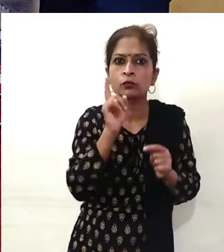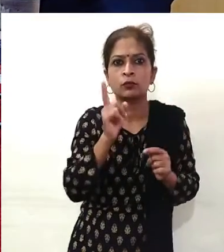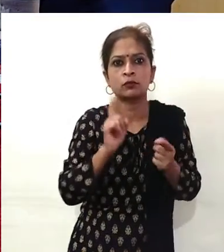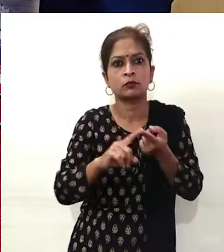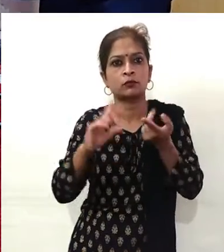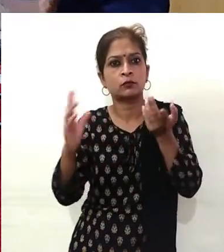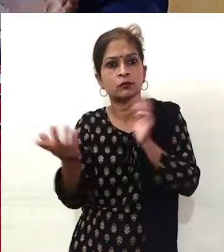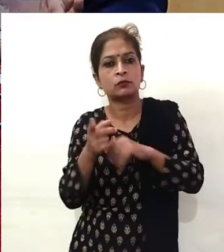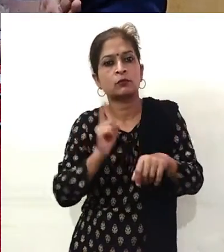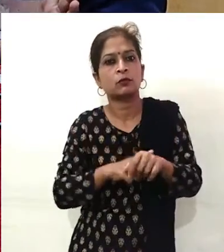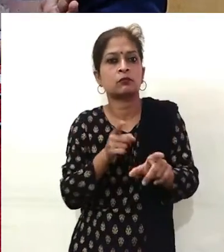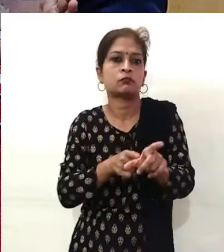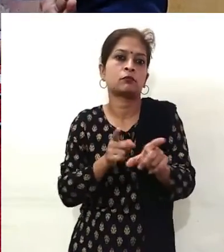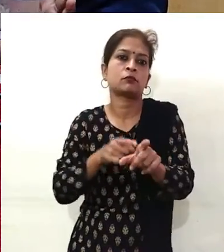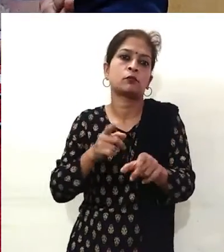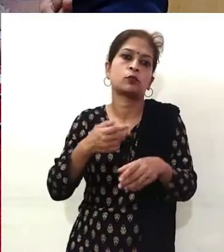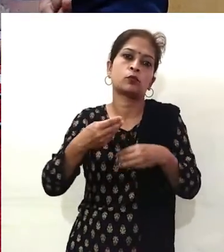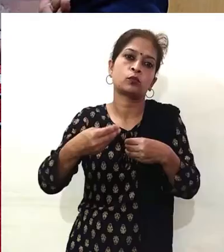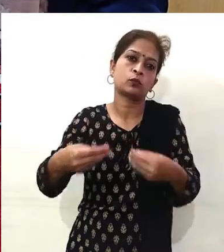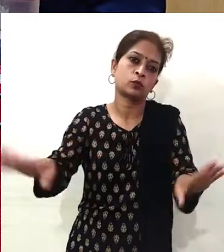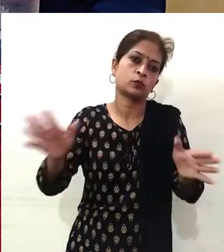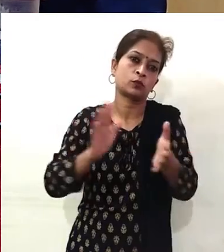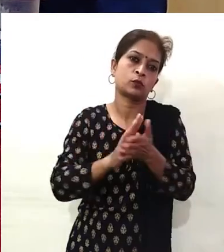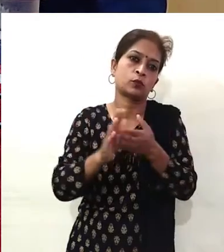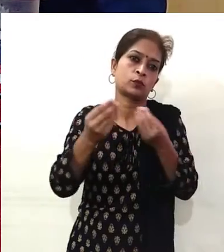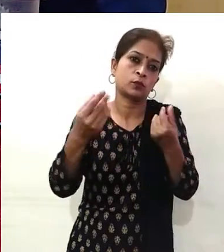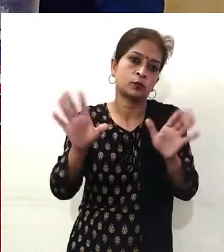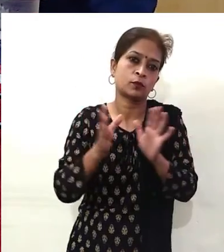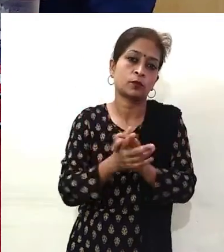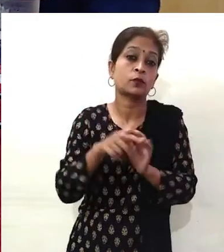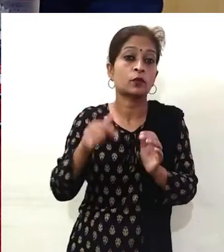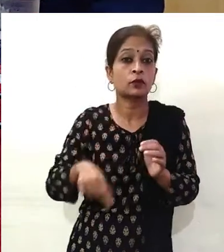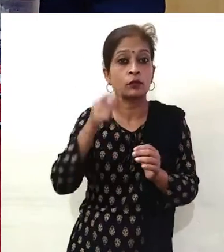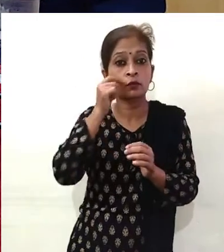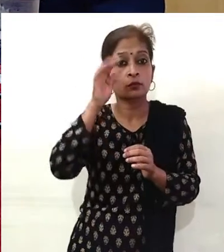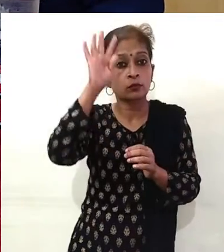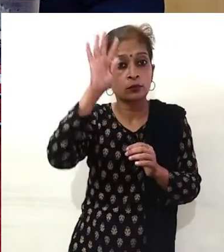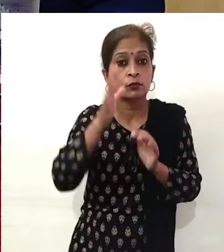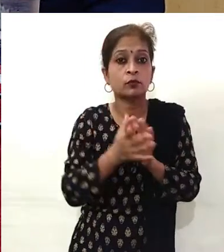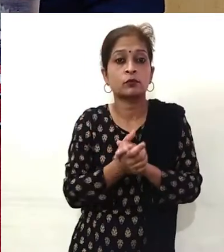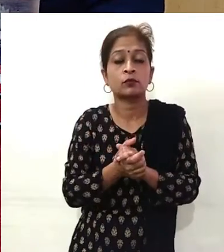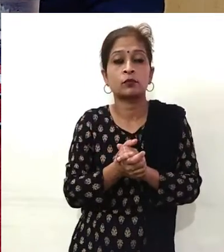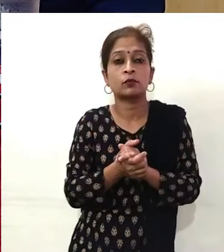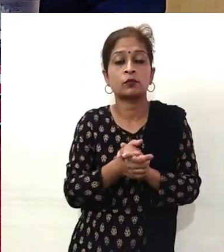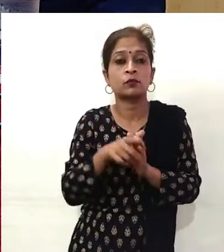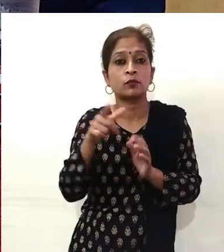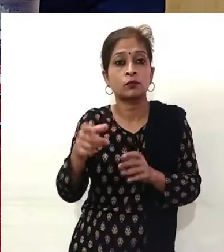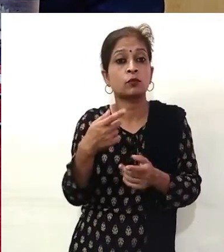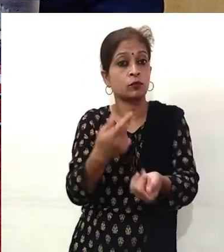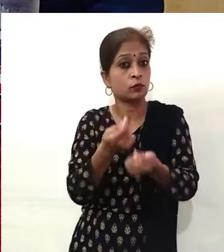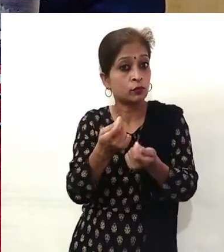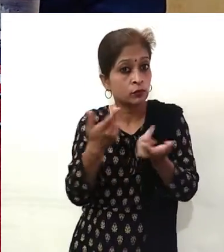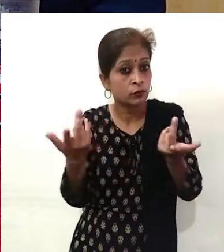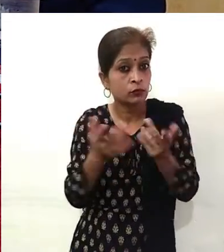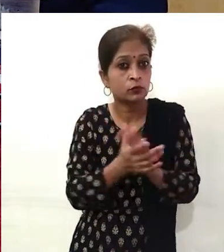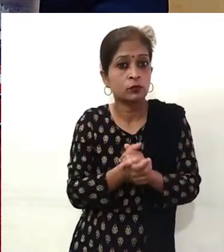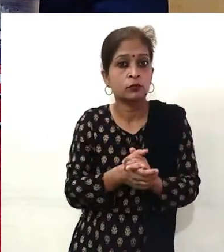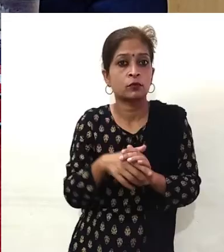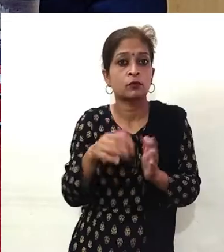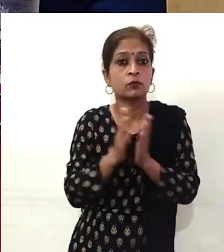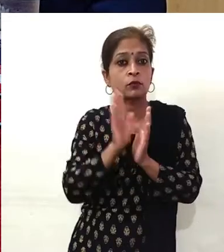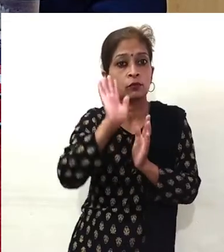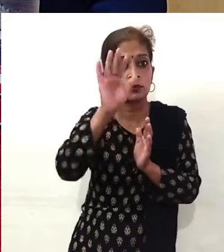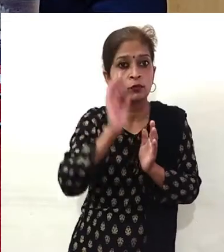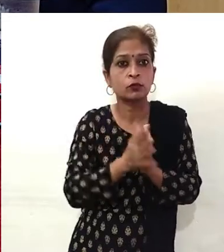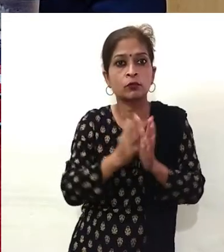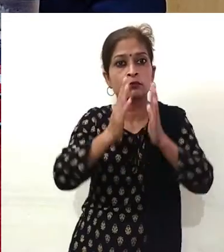में एक लंबा समय बीत गया। तो राजा हो गए थे गाल माधव बोलते हैं। वो घोड़ा चला रहे थे,